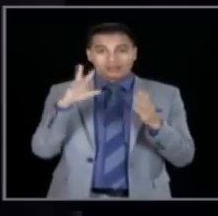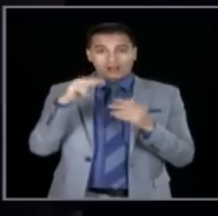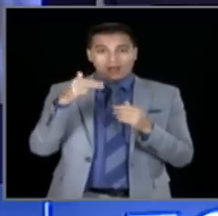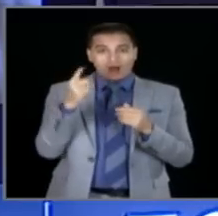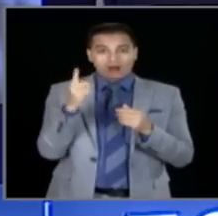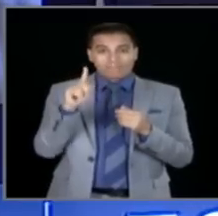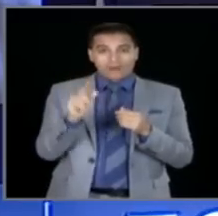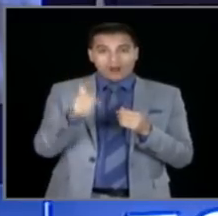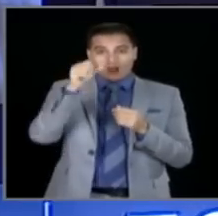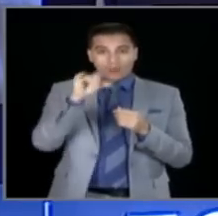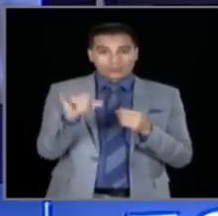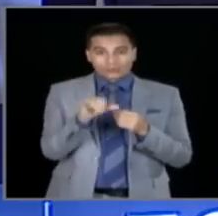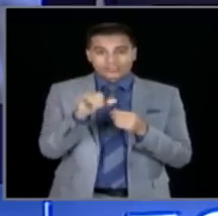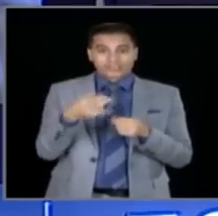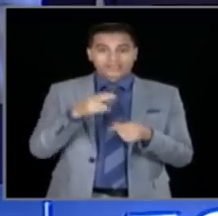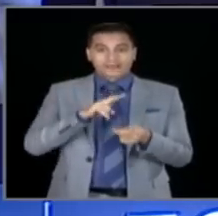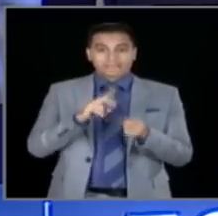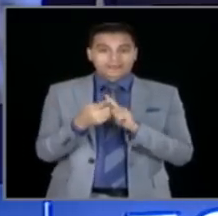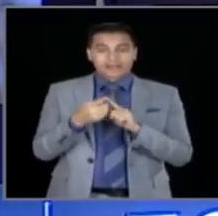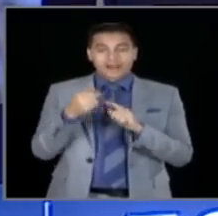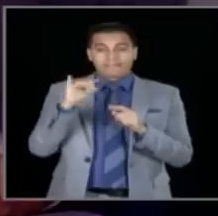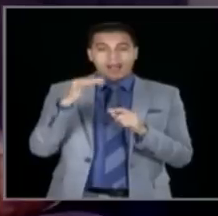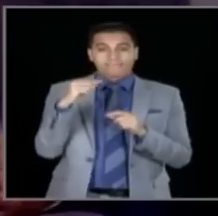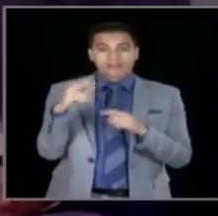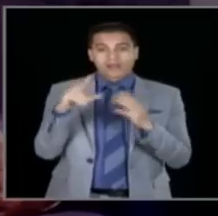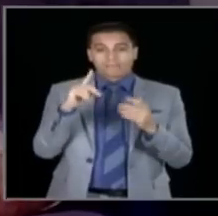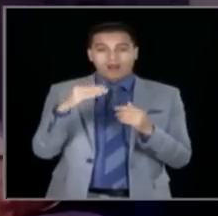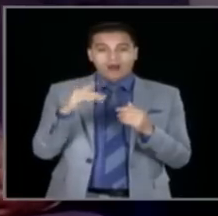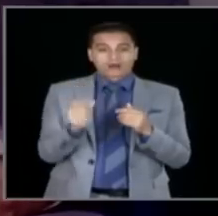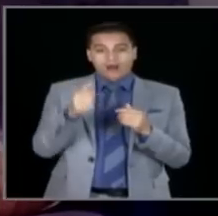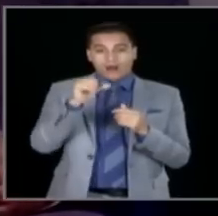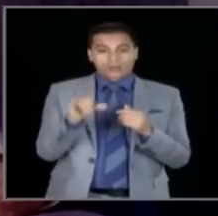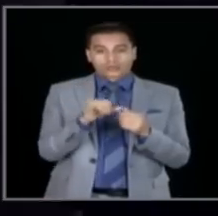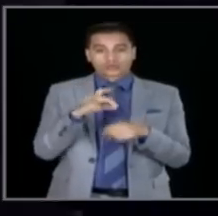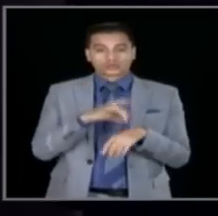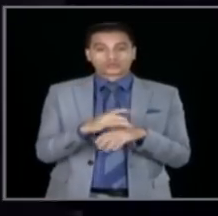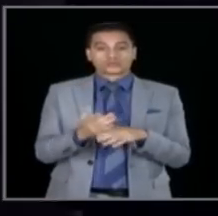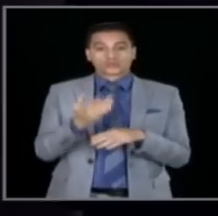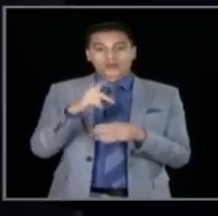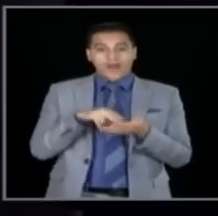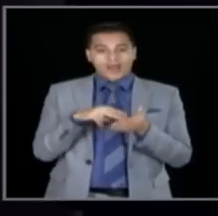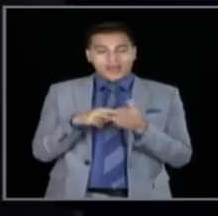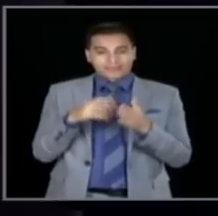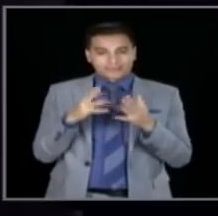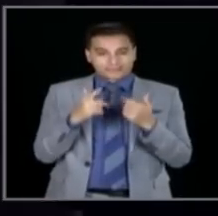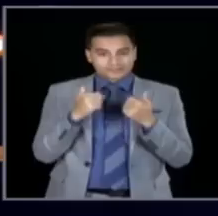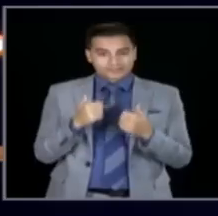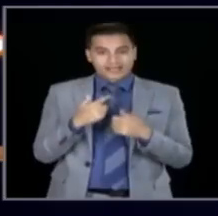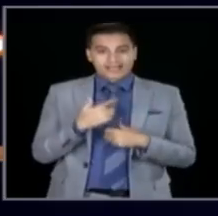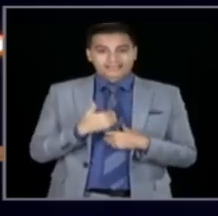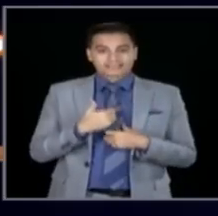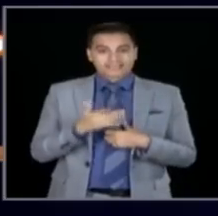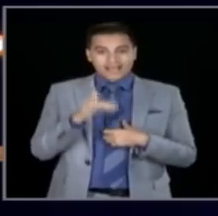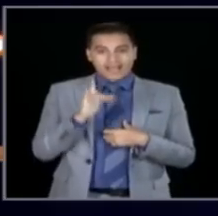الغرباوي نزل مكان محمد البحراوي. ازيك يا دكتور؟ الحمد لله تمام. احساسك ايه بقى